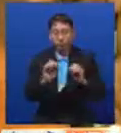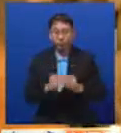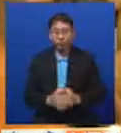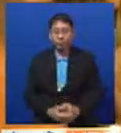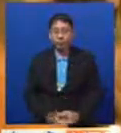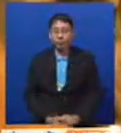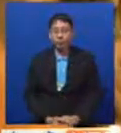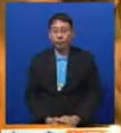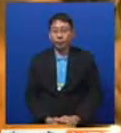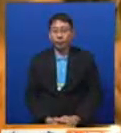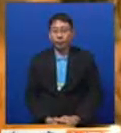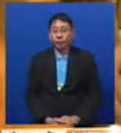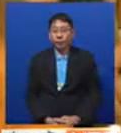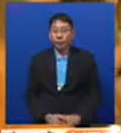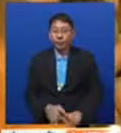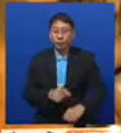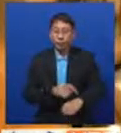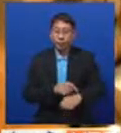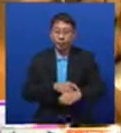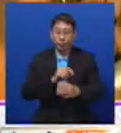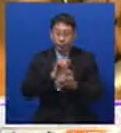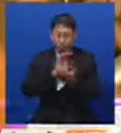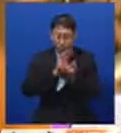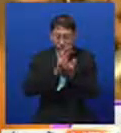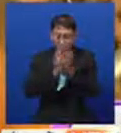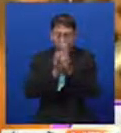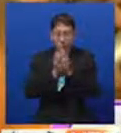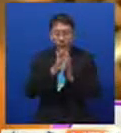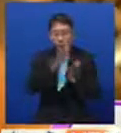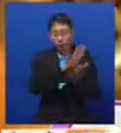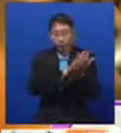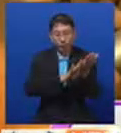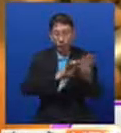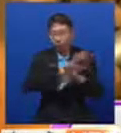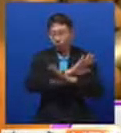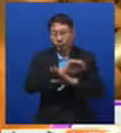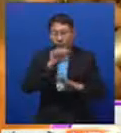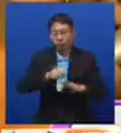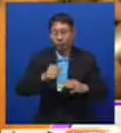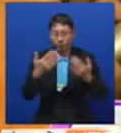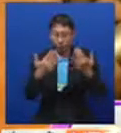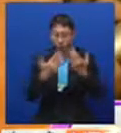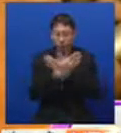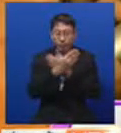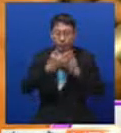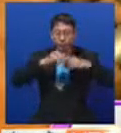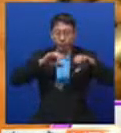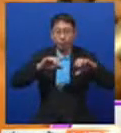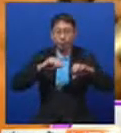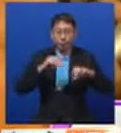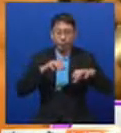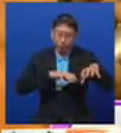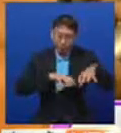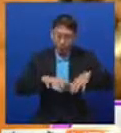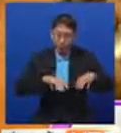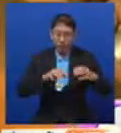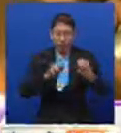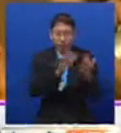แต่ว่าการปรับครม.มันไม่ใช่เรื่องของการปฏิรูปการมันเป็นเรื่องของการบริหารราชการแผ่